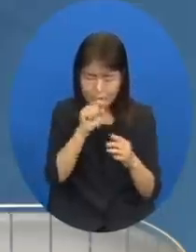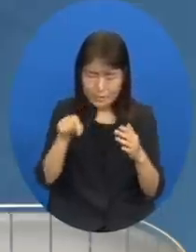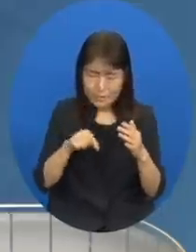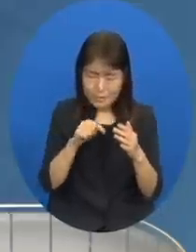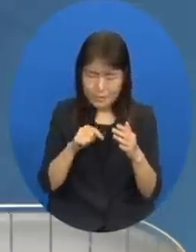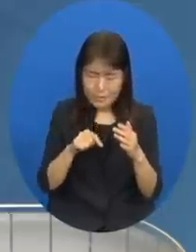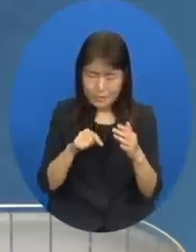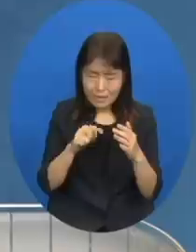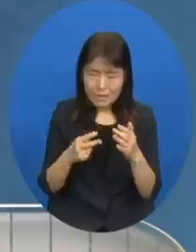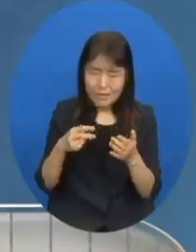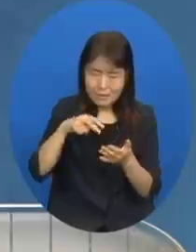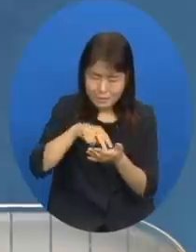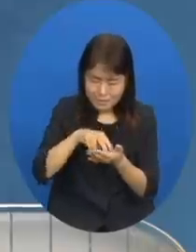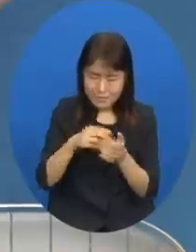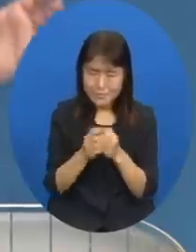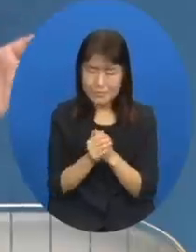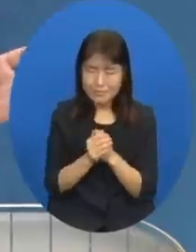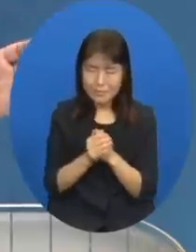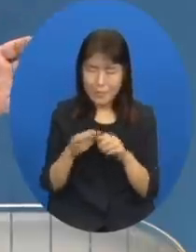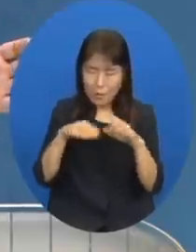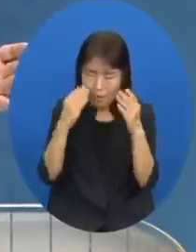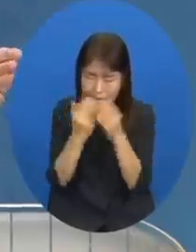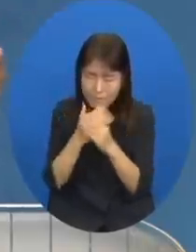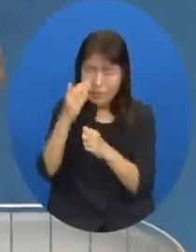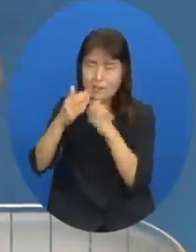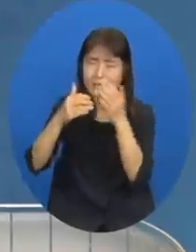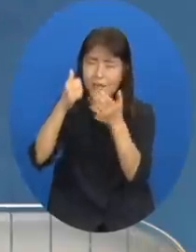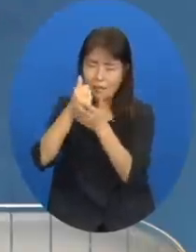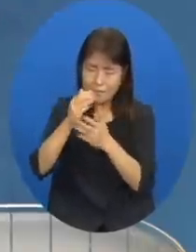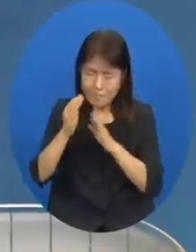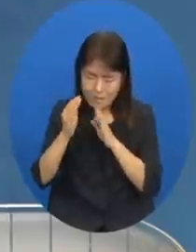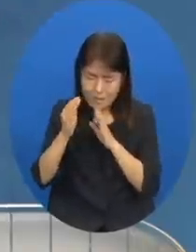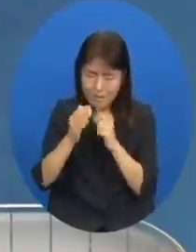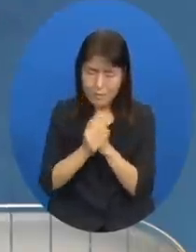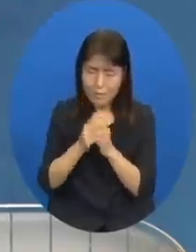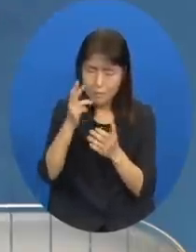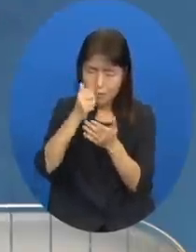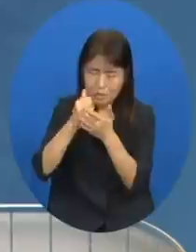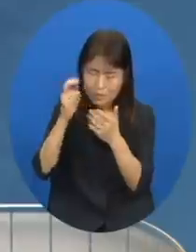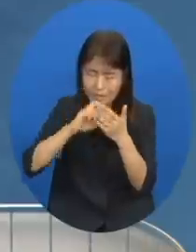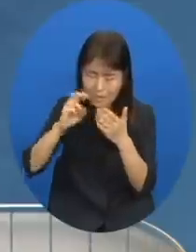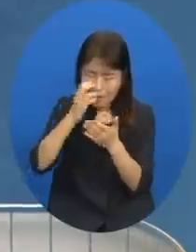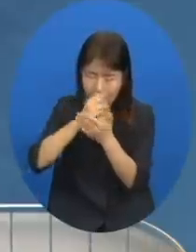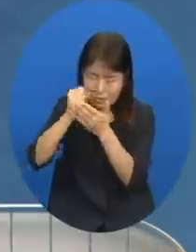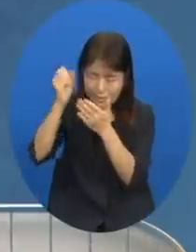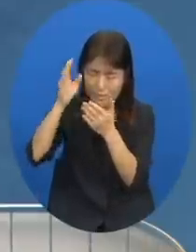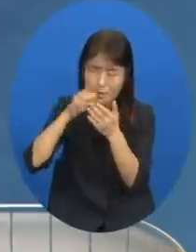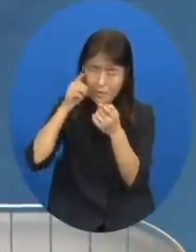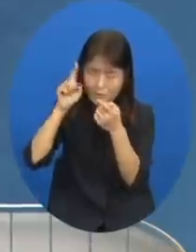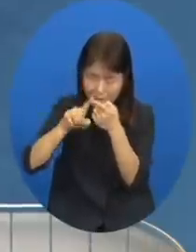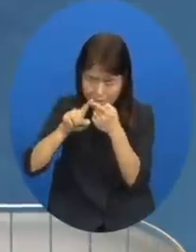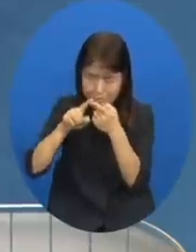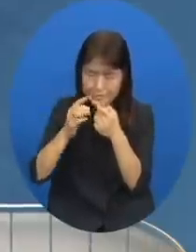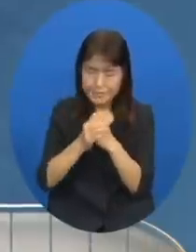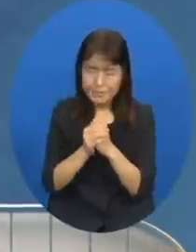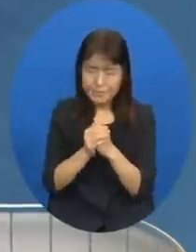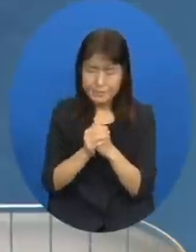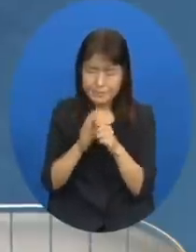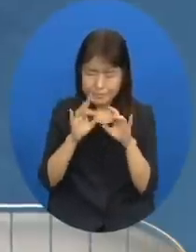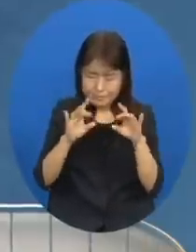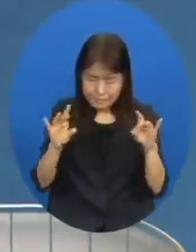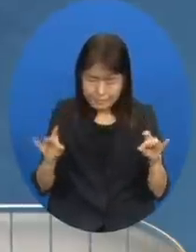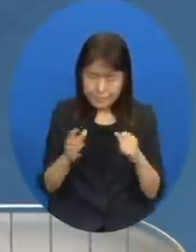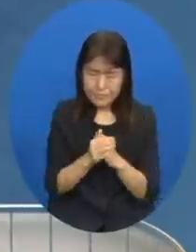섰습니다 하나님은 정말 완전하신 하나님이시고 주님은 찬양 받으시기에 합당하십니다 때때로